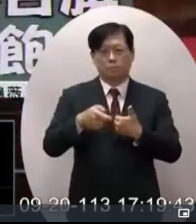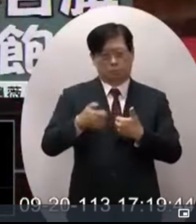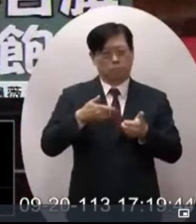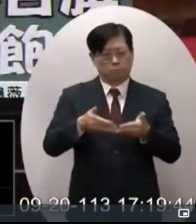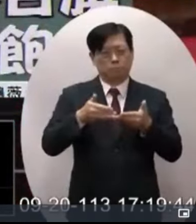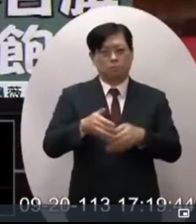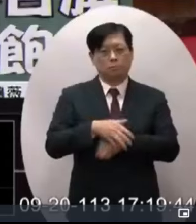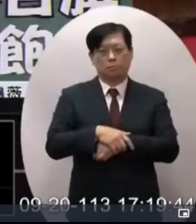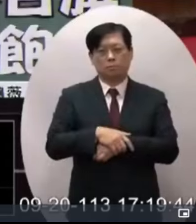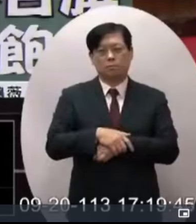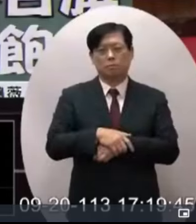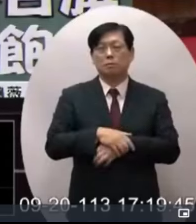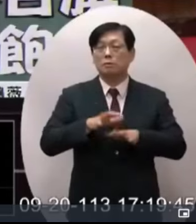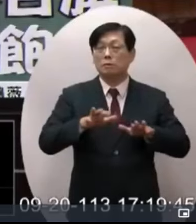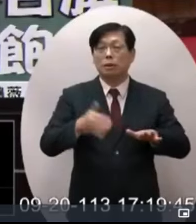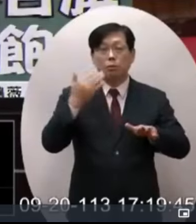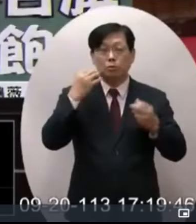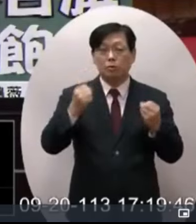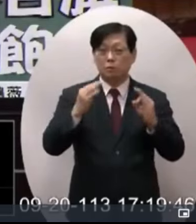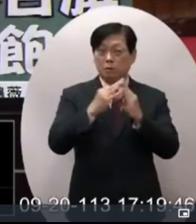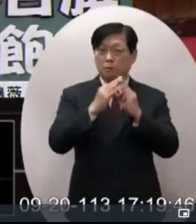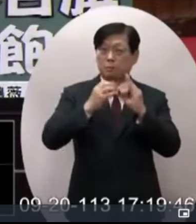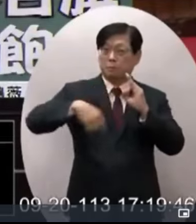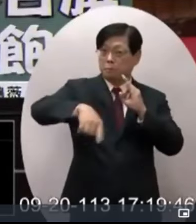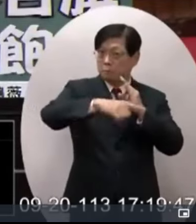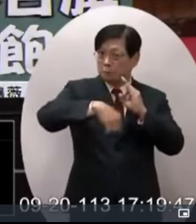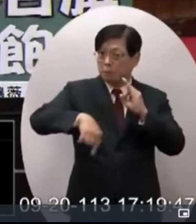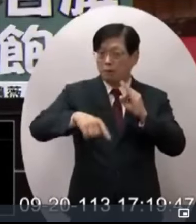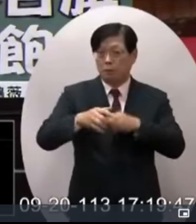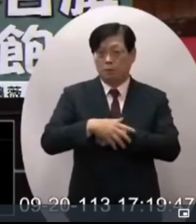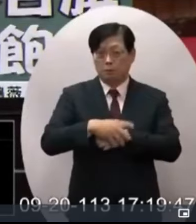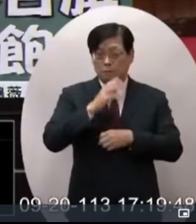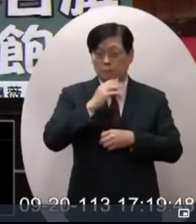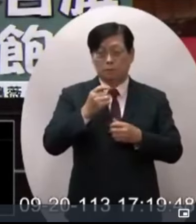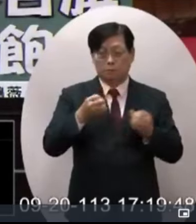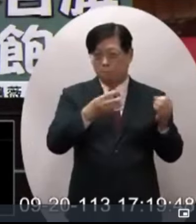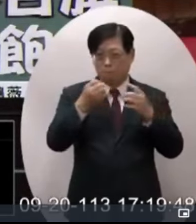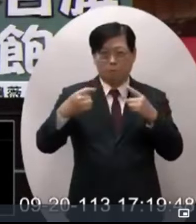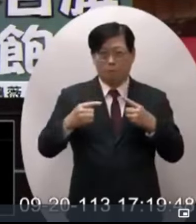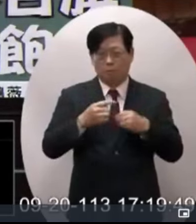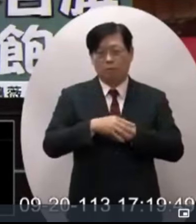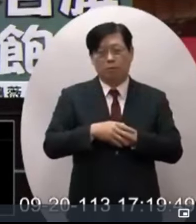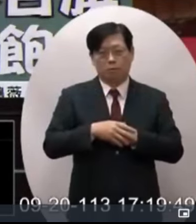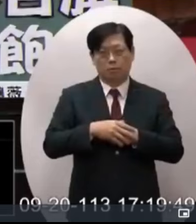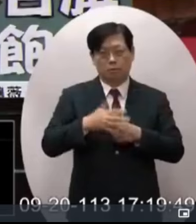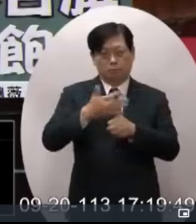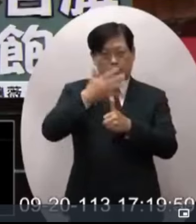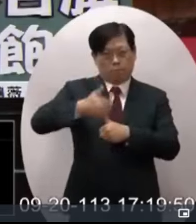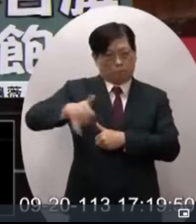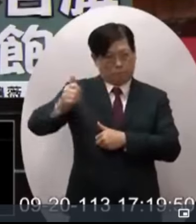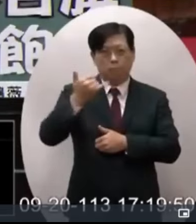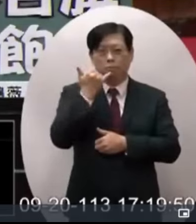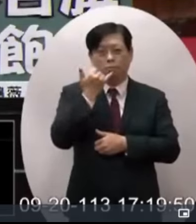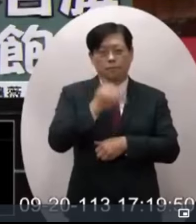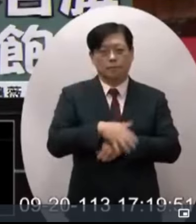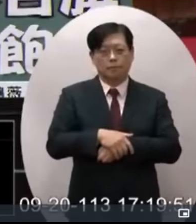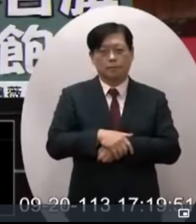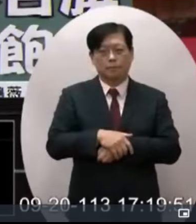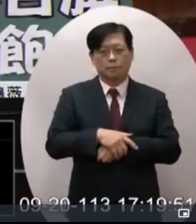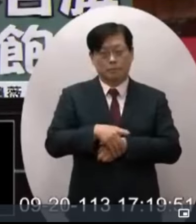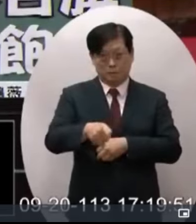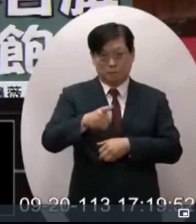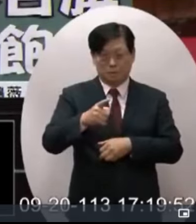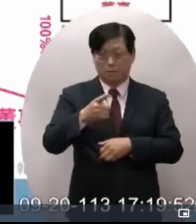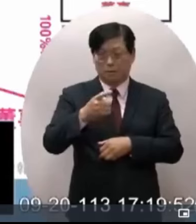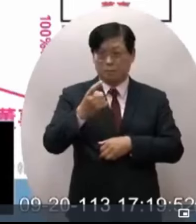重要。今天在金融界，大家吵的除了这个，哎，总裁可以请回。总裁，这个哈，这不引起